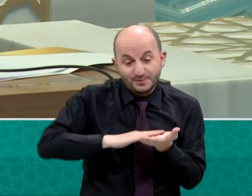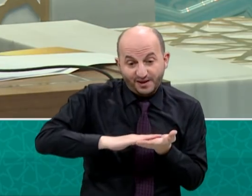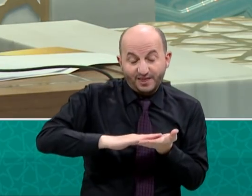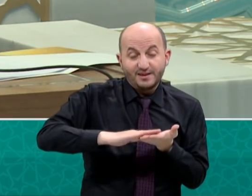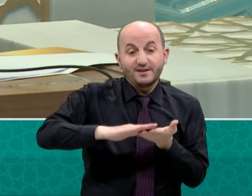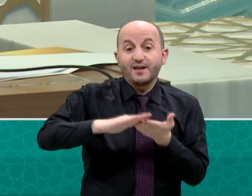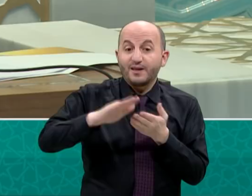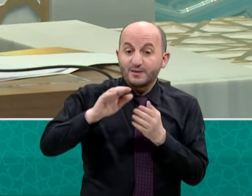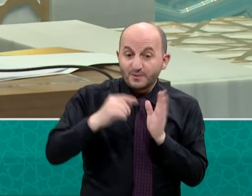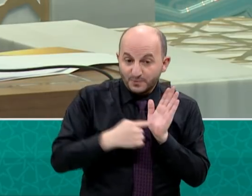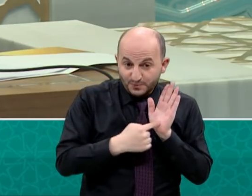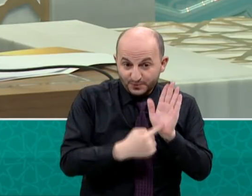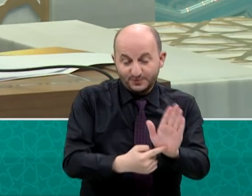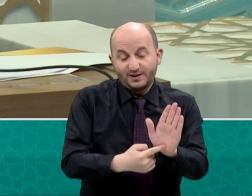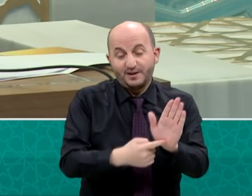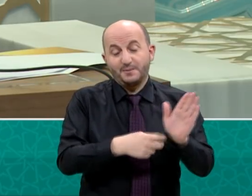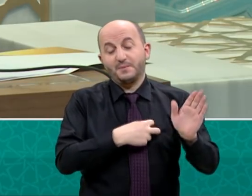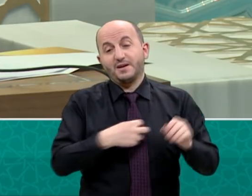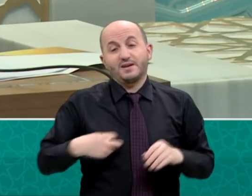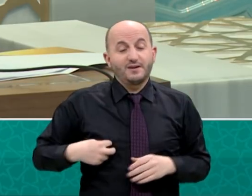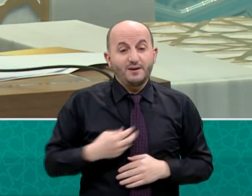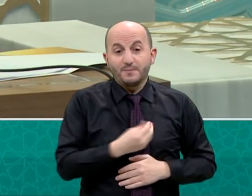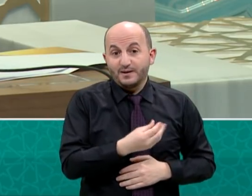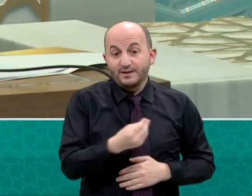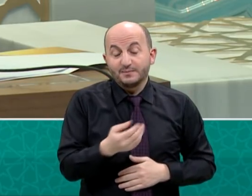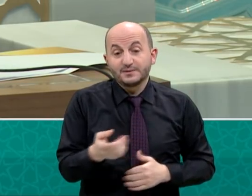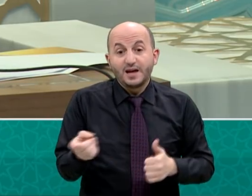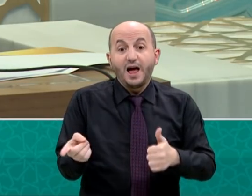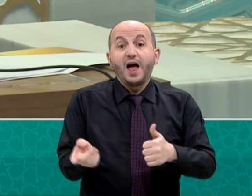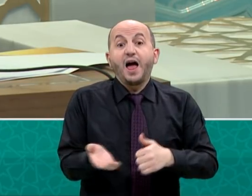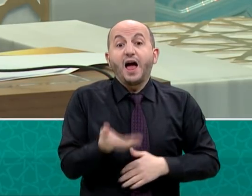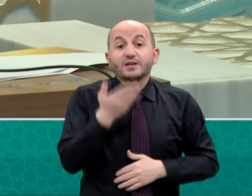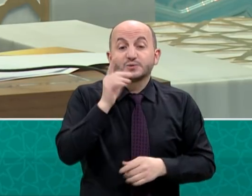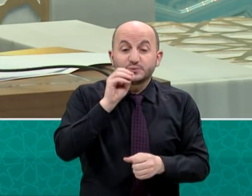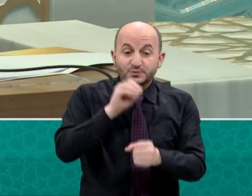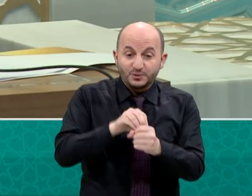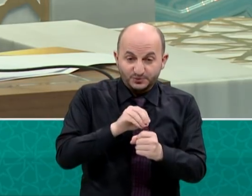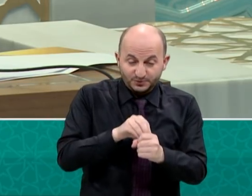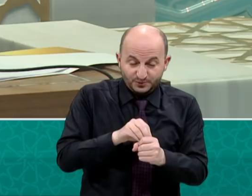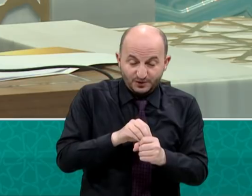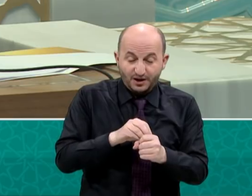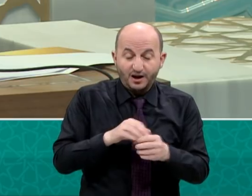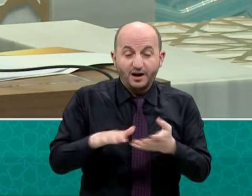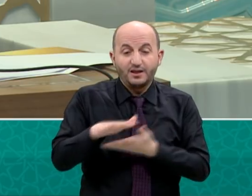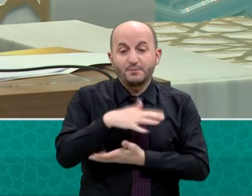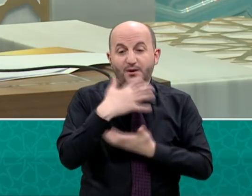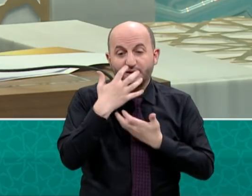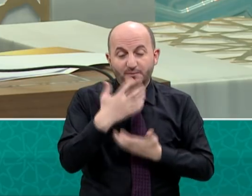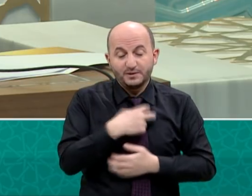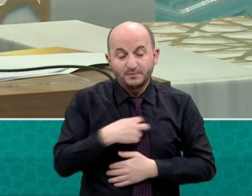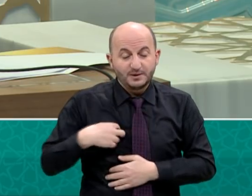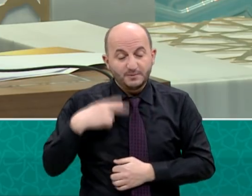güzelleştireceğini gösteren peygamberlerimizin en sonuncusu da alemlere rahmet